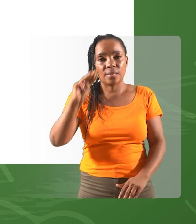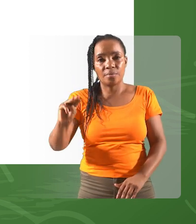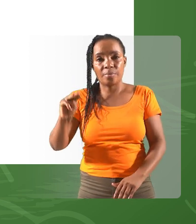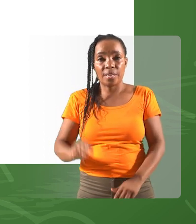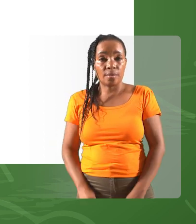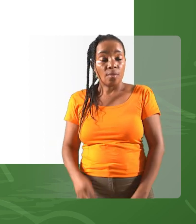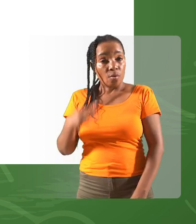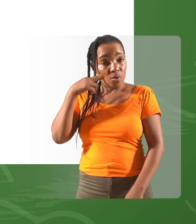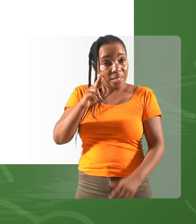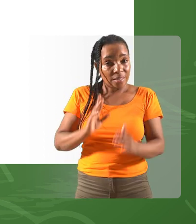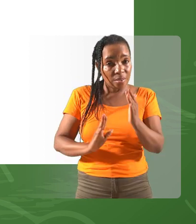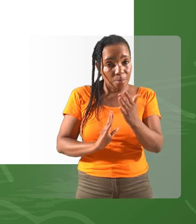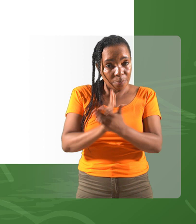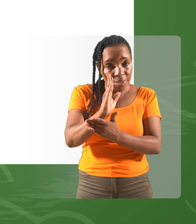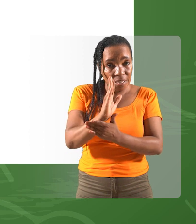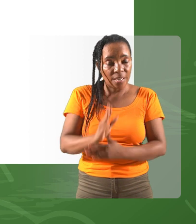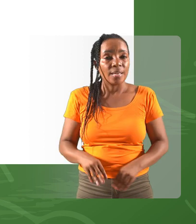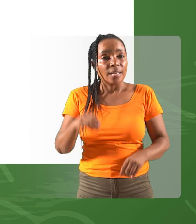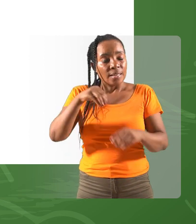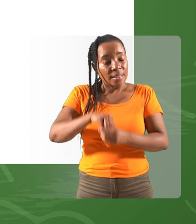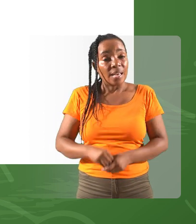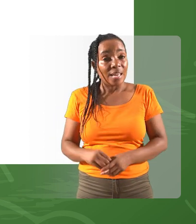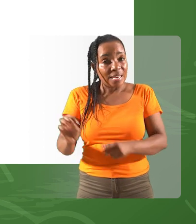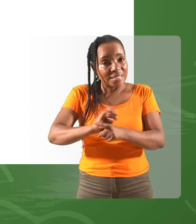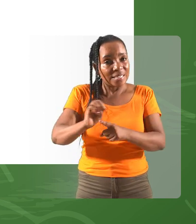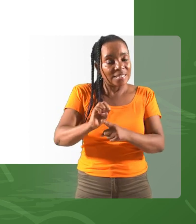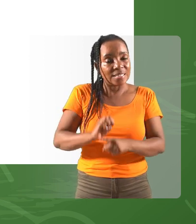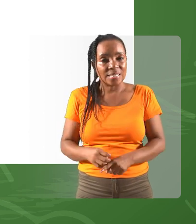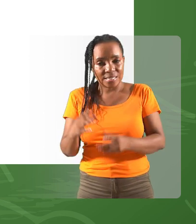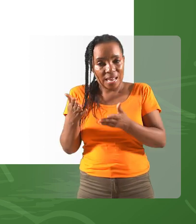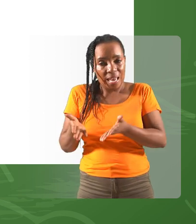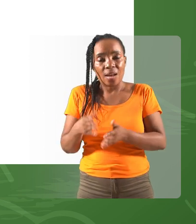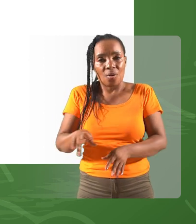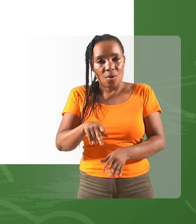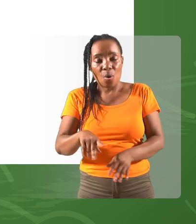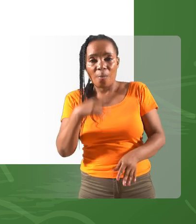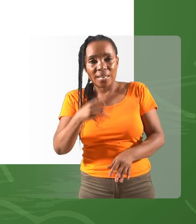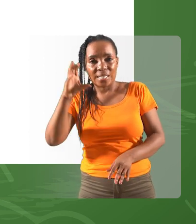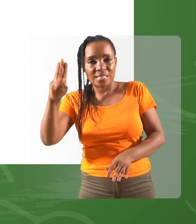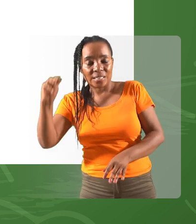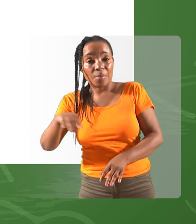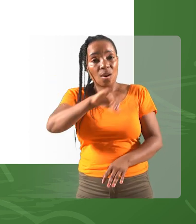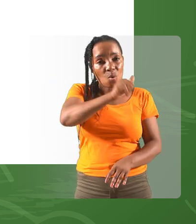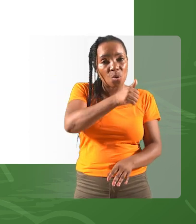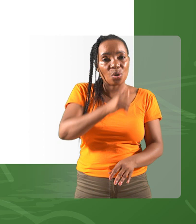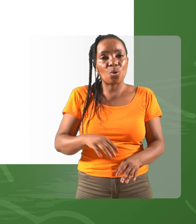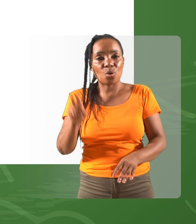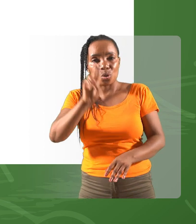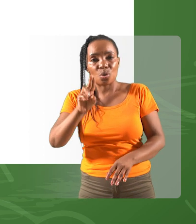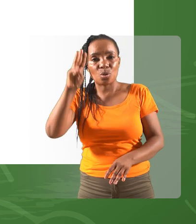Voyez bien ici, dans l'autre exercice, on a utilisé le mètre. Ici, c'est le centimètre. C'est pour vous dire que le périmètre